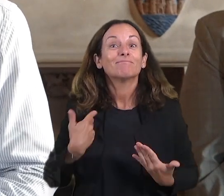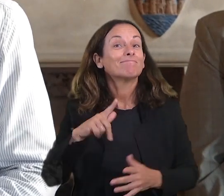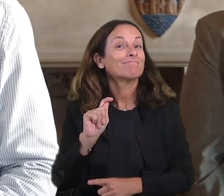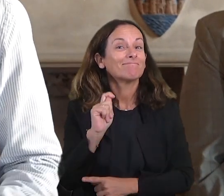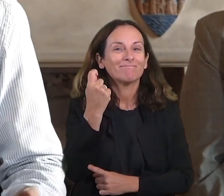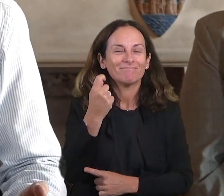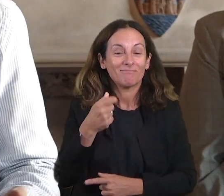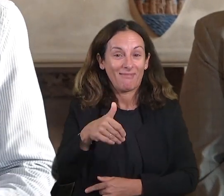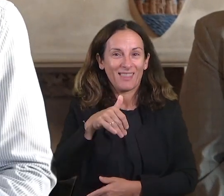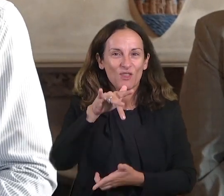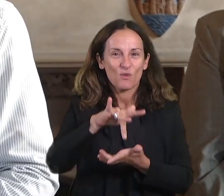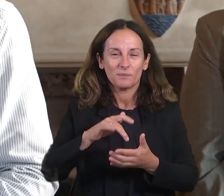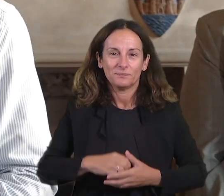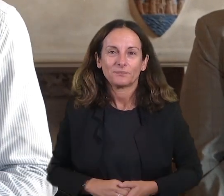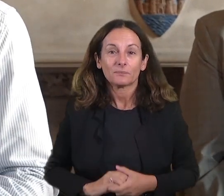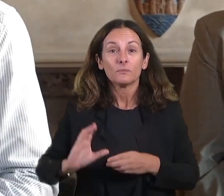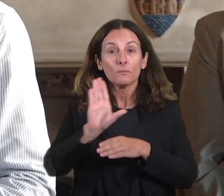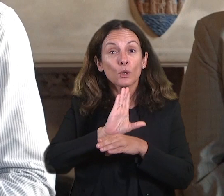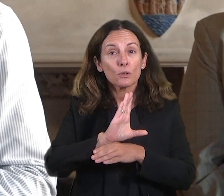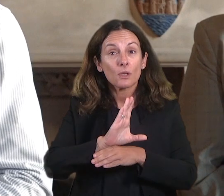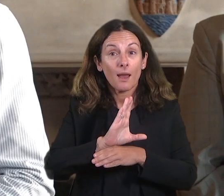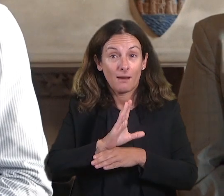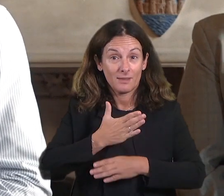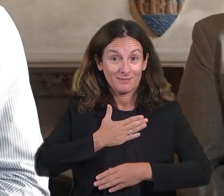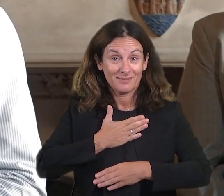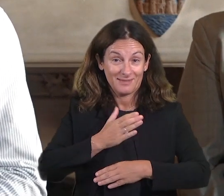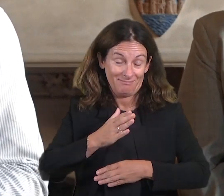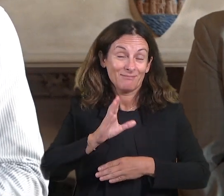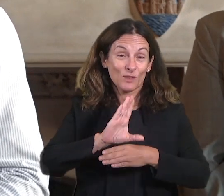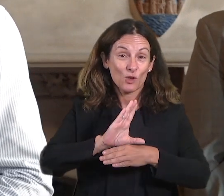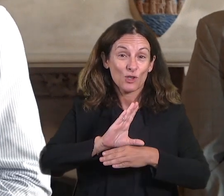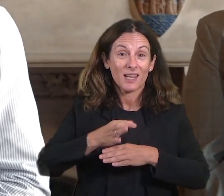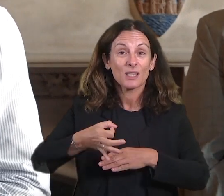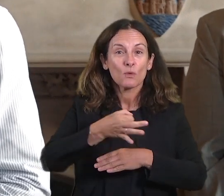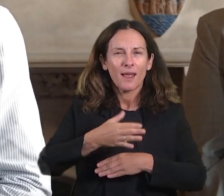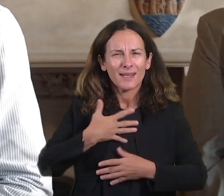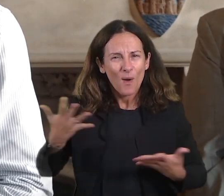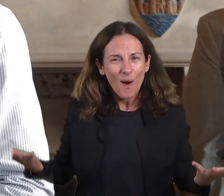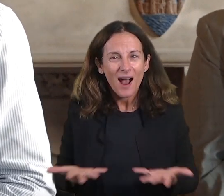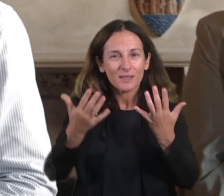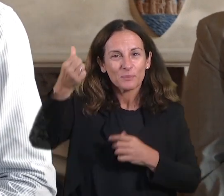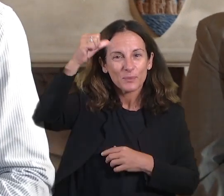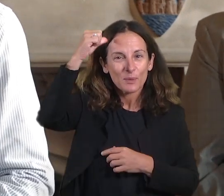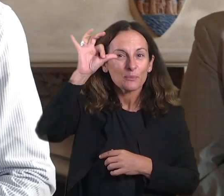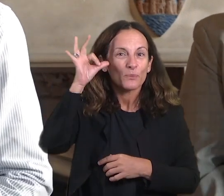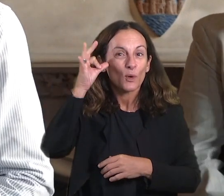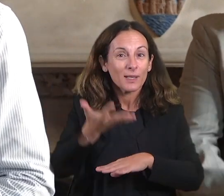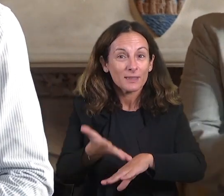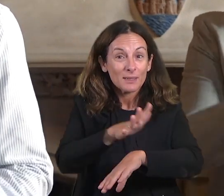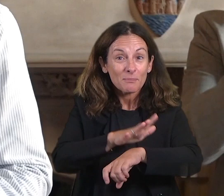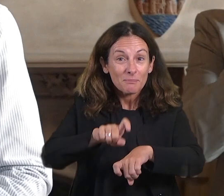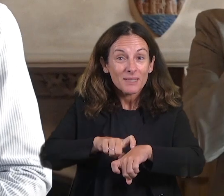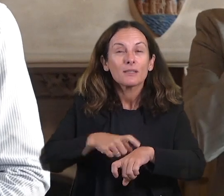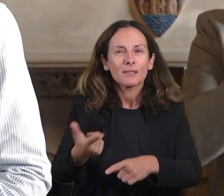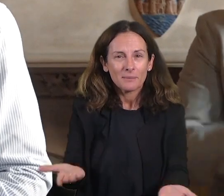realitat. I des del Consell Insular vull animar a tots els mallorquins i a totes les mallorquines a participar,